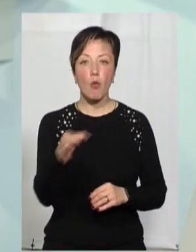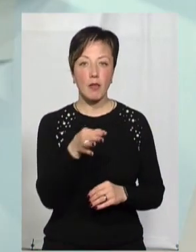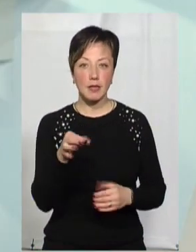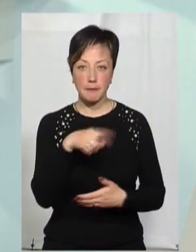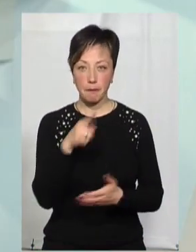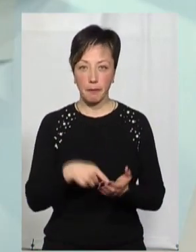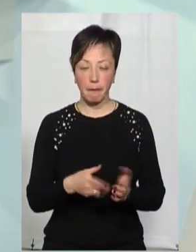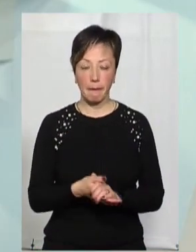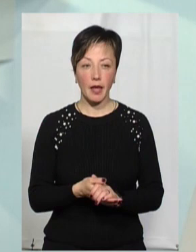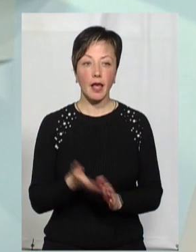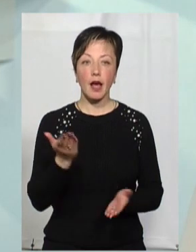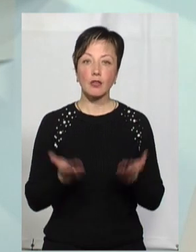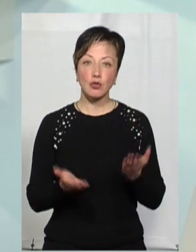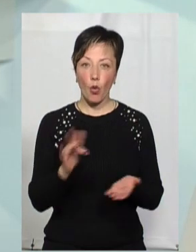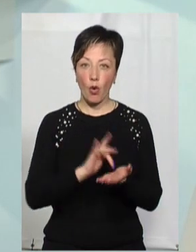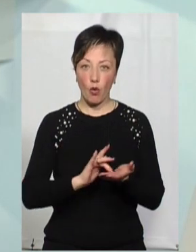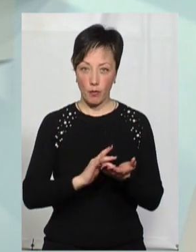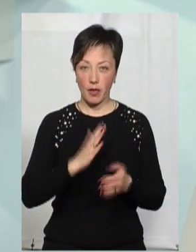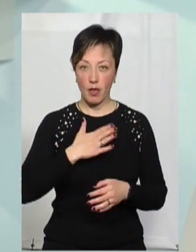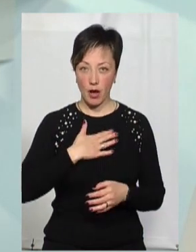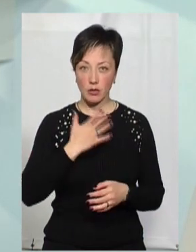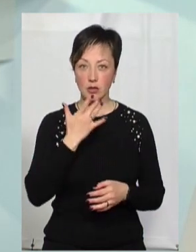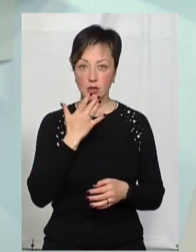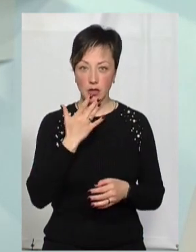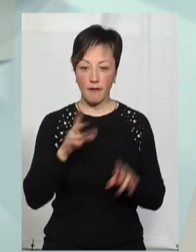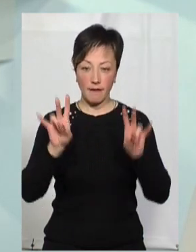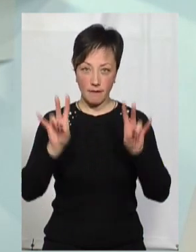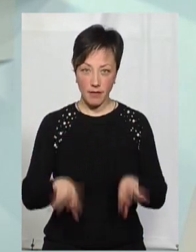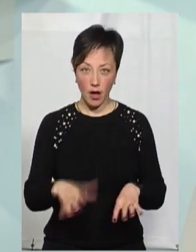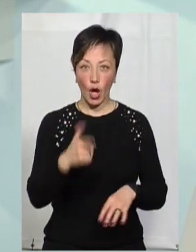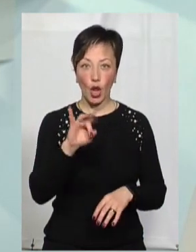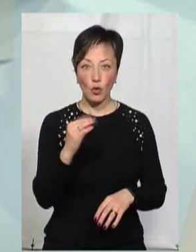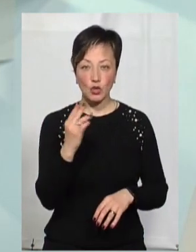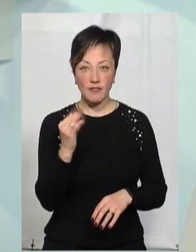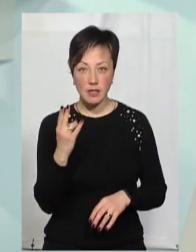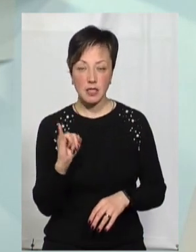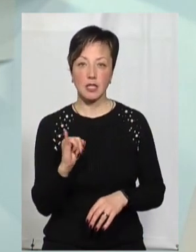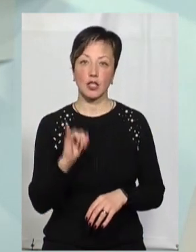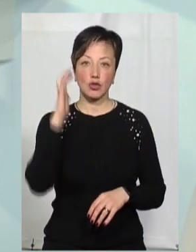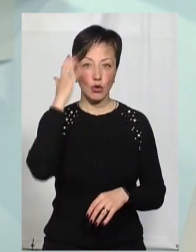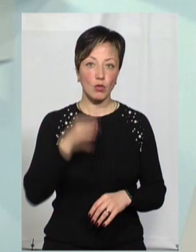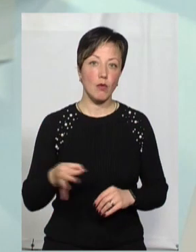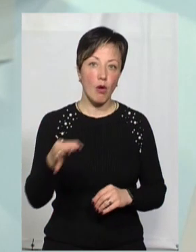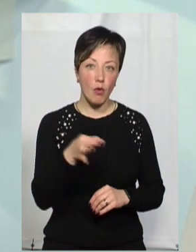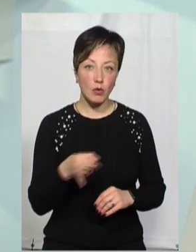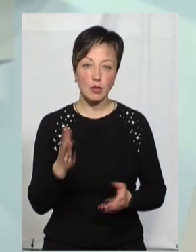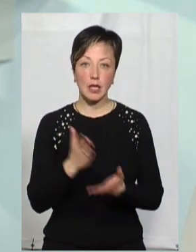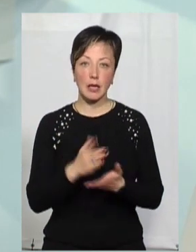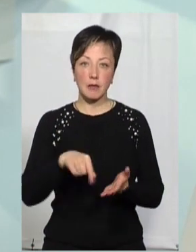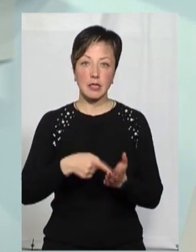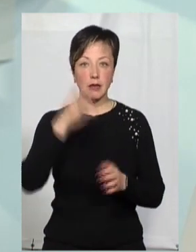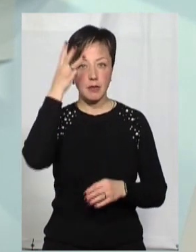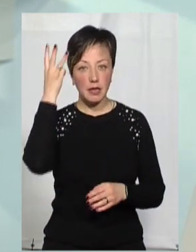області, якщо роми наші осядлі, такі, як в Глушківцях, такі, як є в Чорному острові, є в нас в